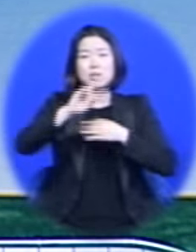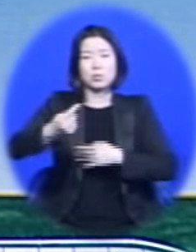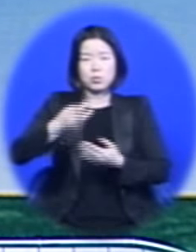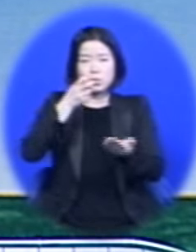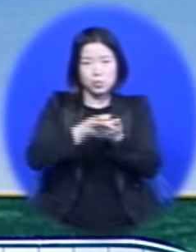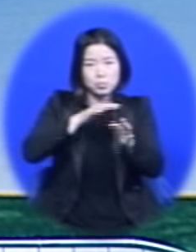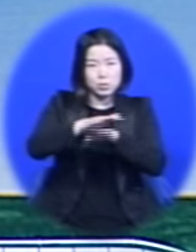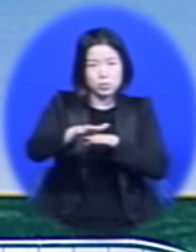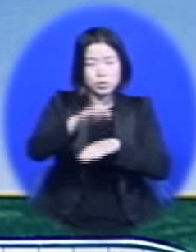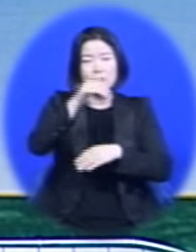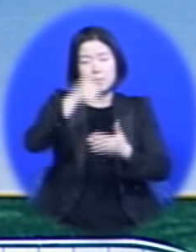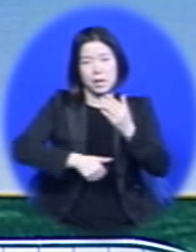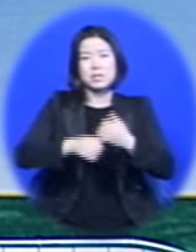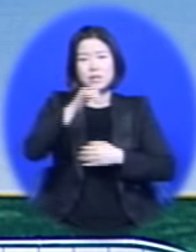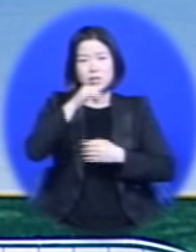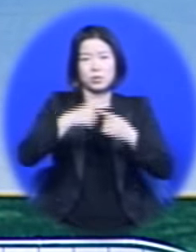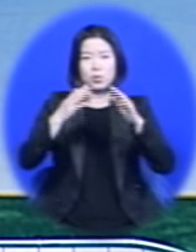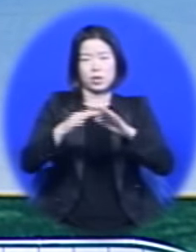율법주의에 빠져 있는 교회인 것입니다.